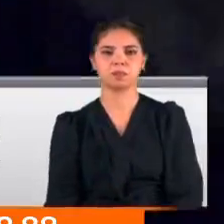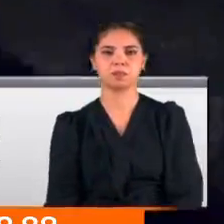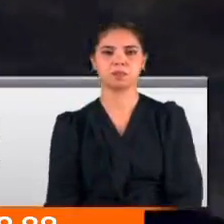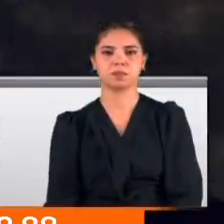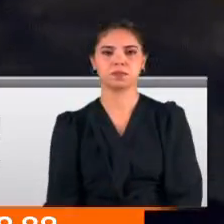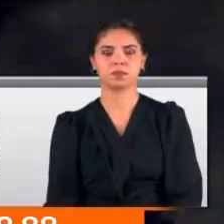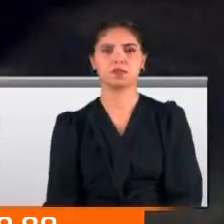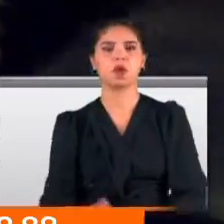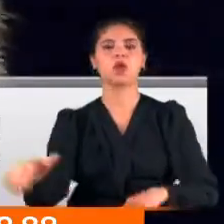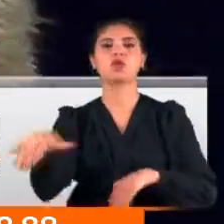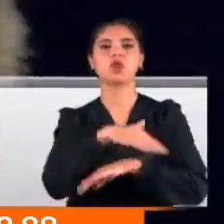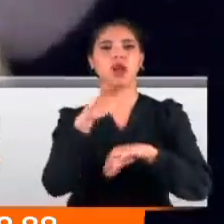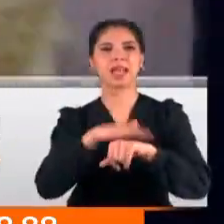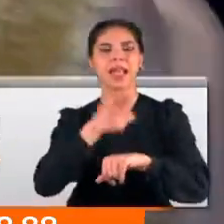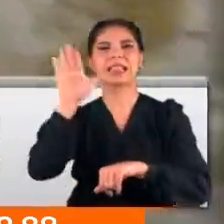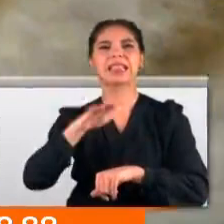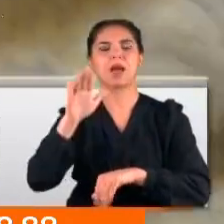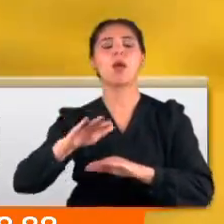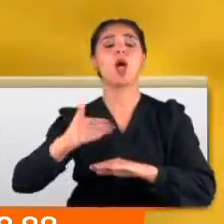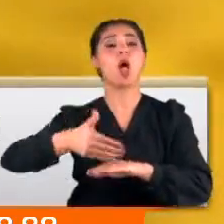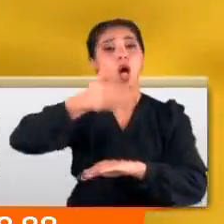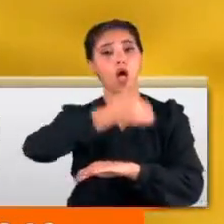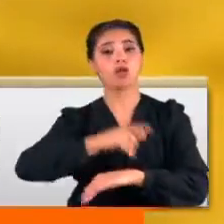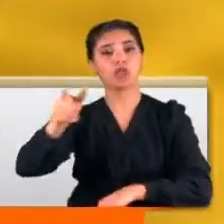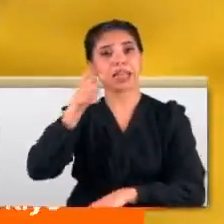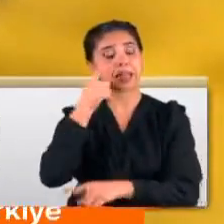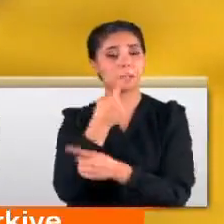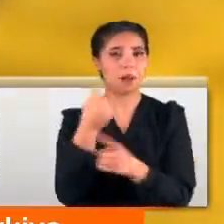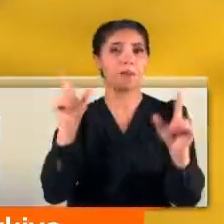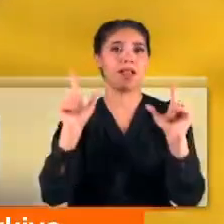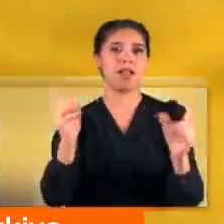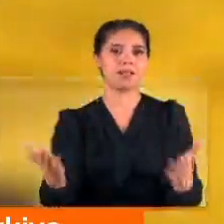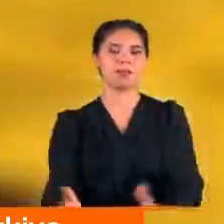çıkartabilir. Yani sokak kedilerini sevmeden önce verdikleri sinyallere dikkat etmek gerekiyor.